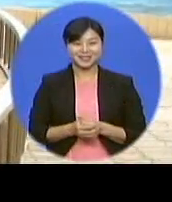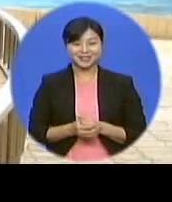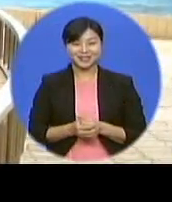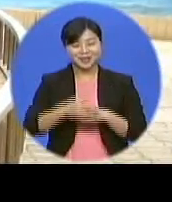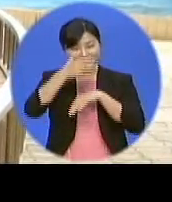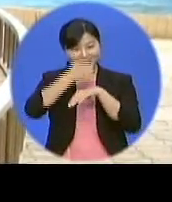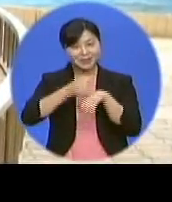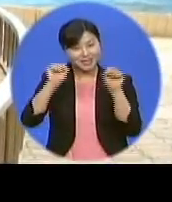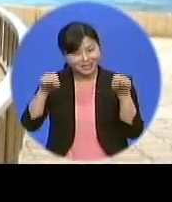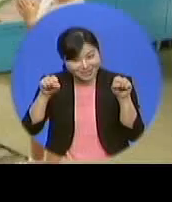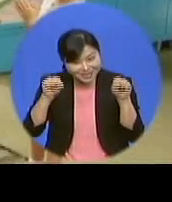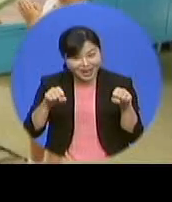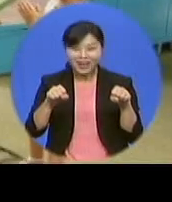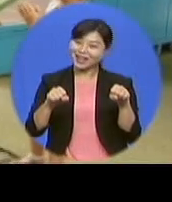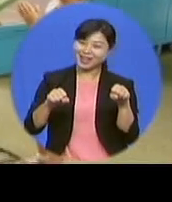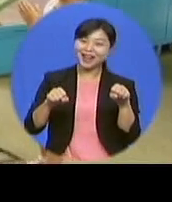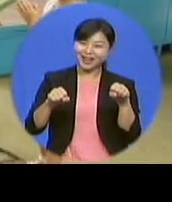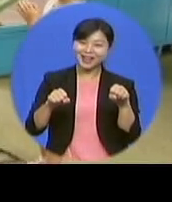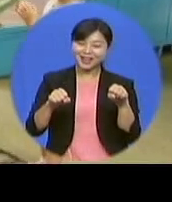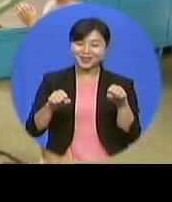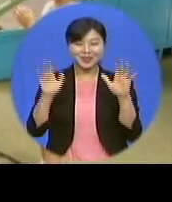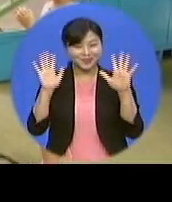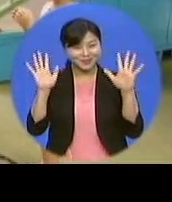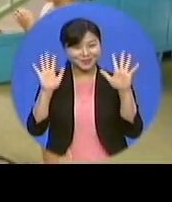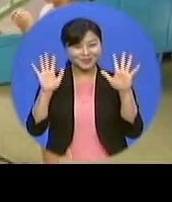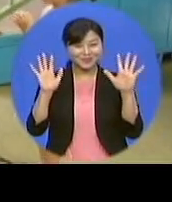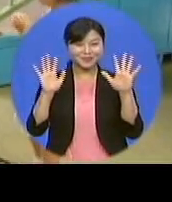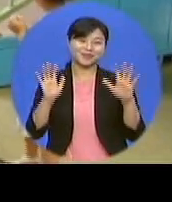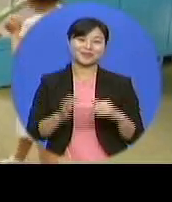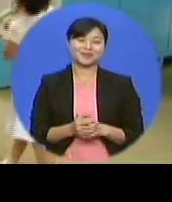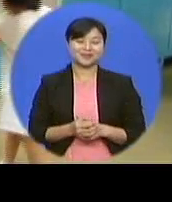마무리 인사까지 깔끔하게 하는 바다 코끼리.